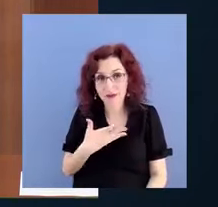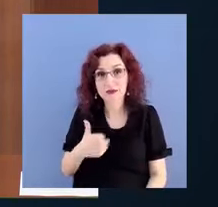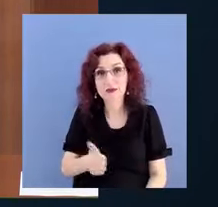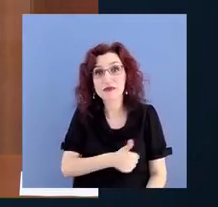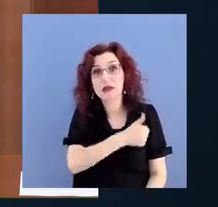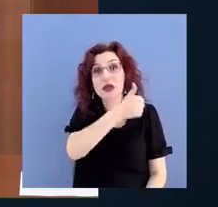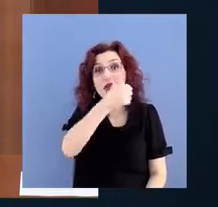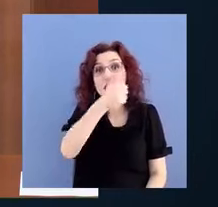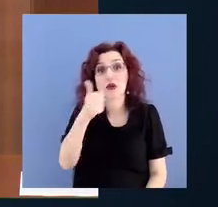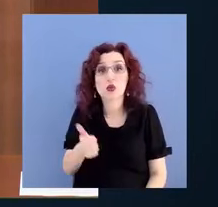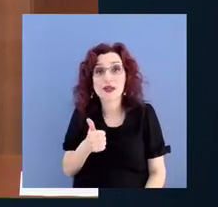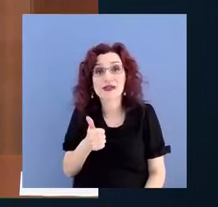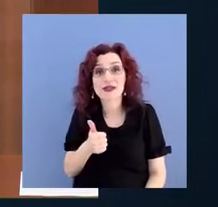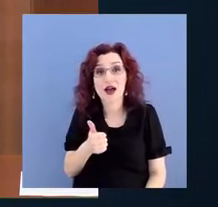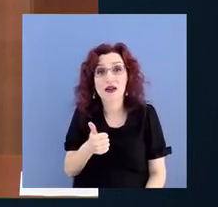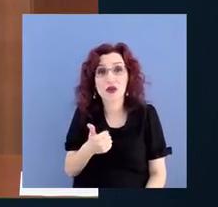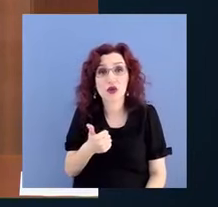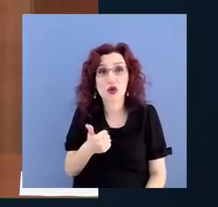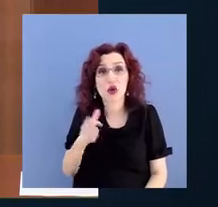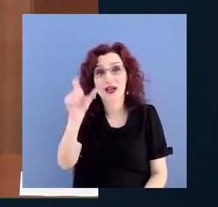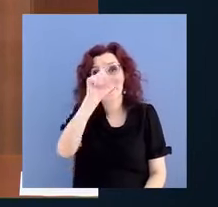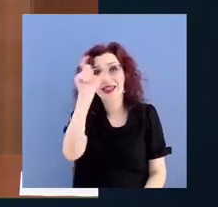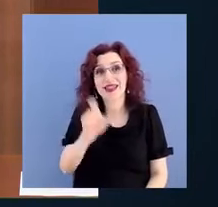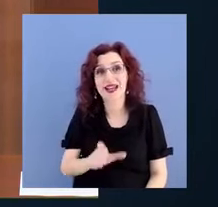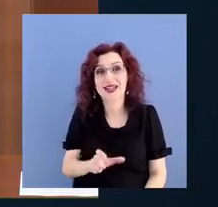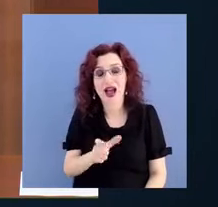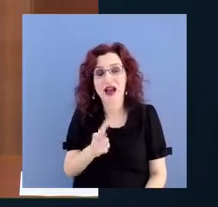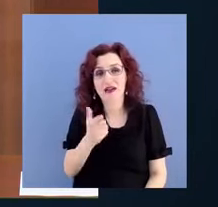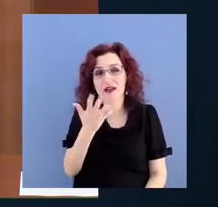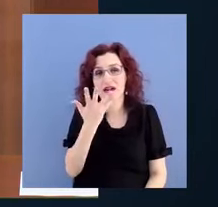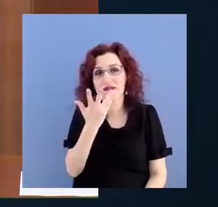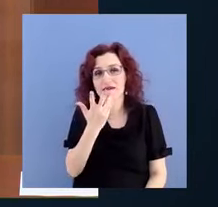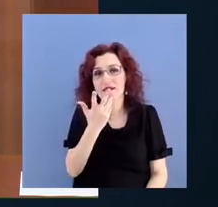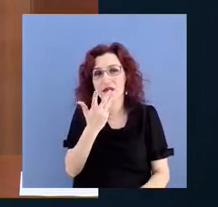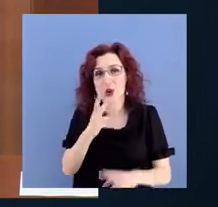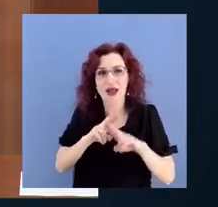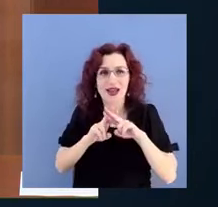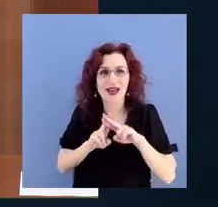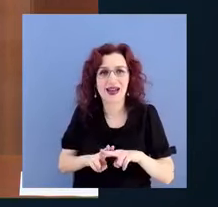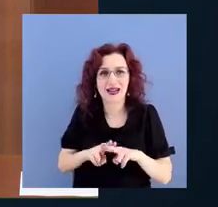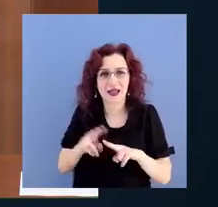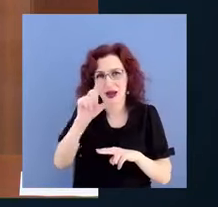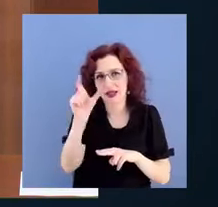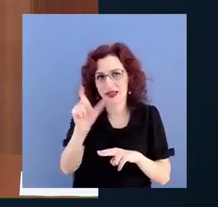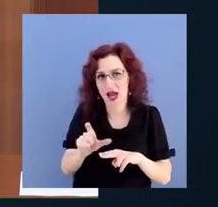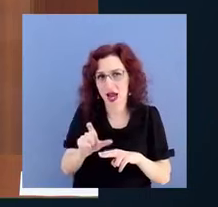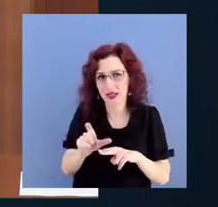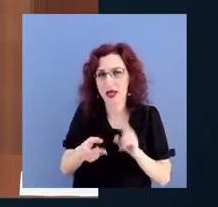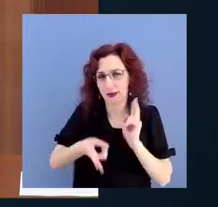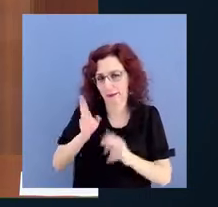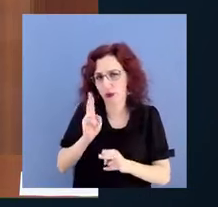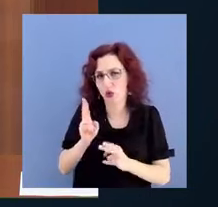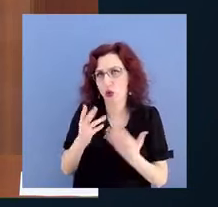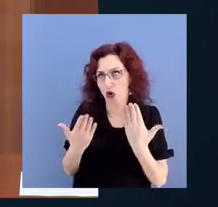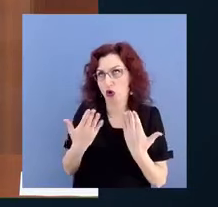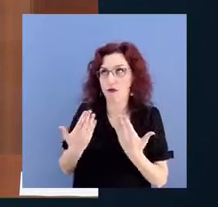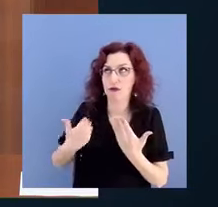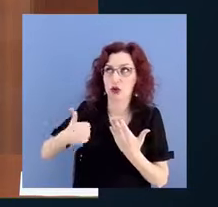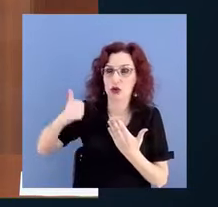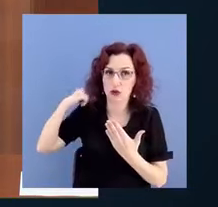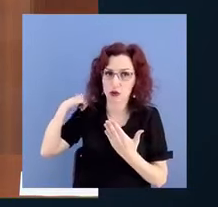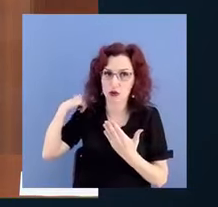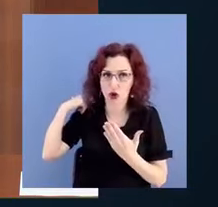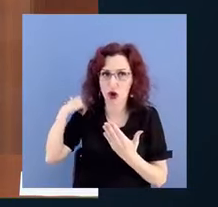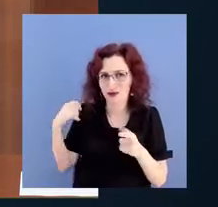c'è la tendenza degli italiani a rimanere in italia ha confermato rispetto allo scorso anno c'è la tendenza